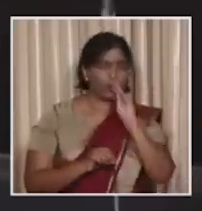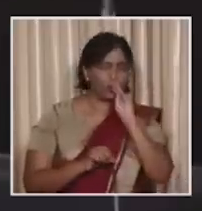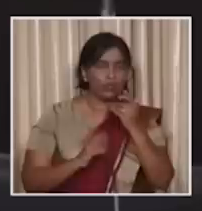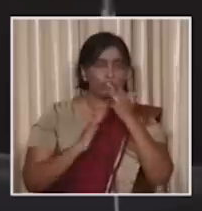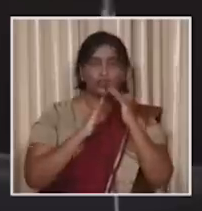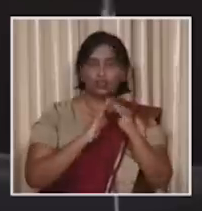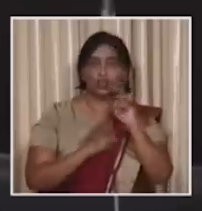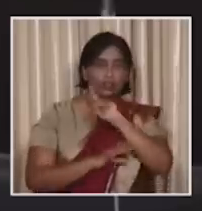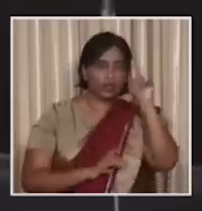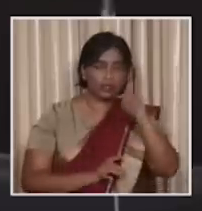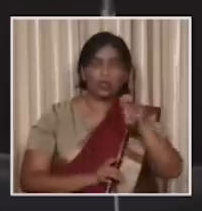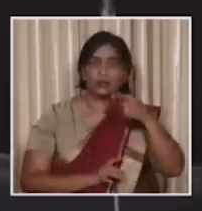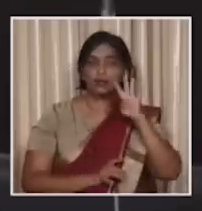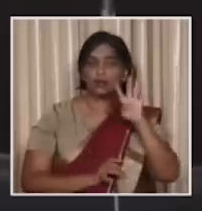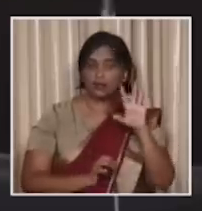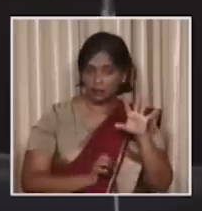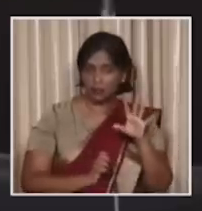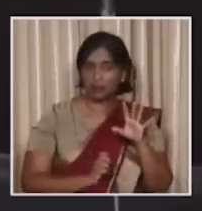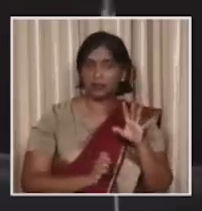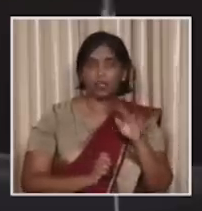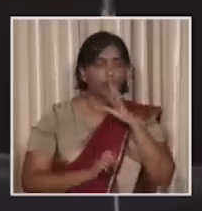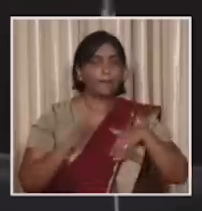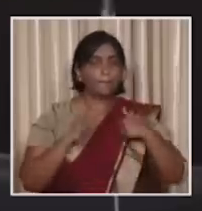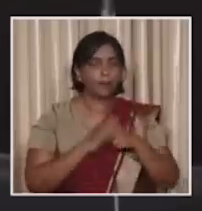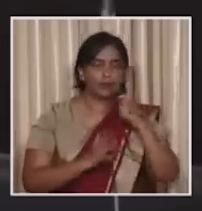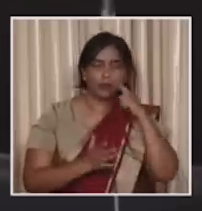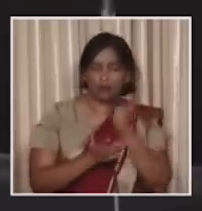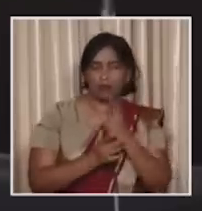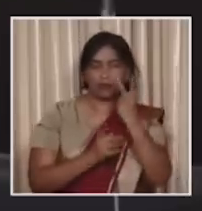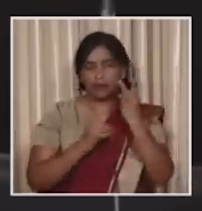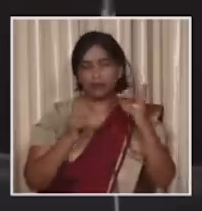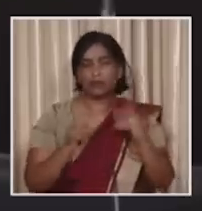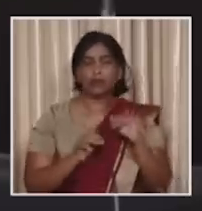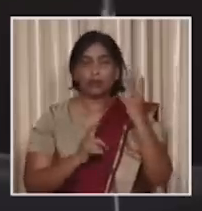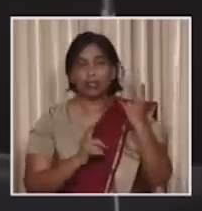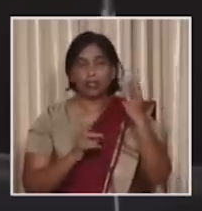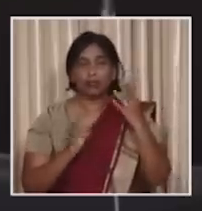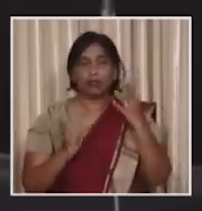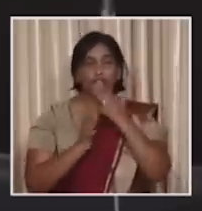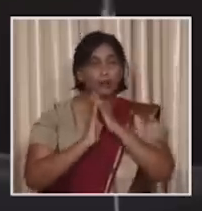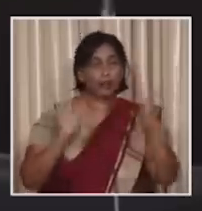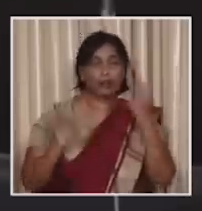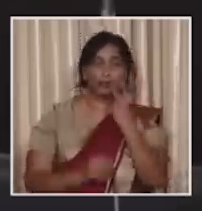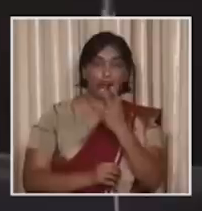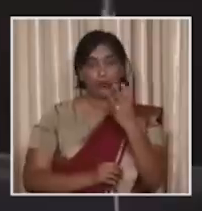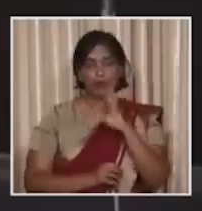පාසල් 10145ට විදුහල්පතිතුරු බොහොම අමාරුවෙන් ඉන්නේ. සමහර ඒවා දෙන්න තුන් දෙනා ඉන්න ලොකු පාසල්